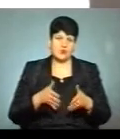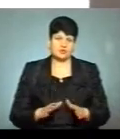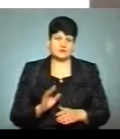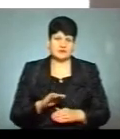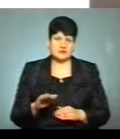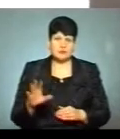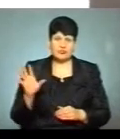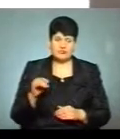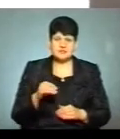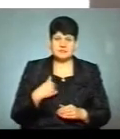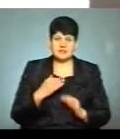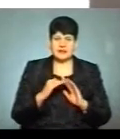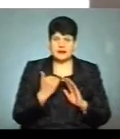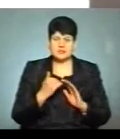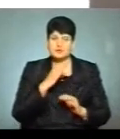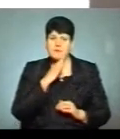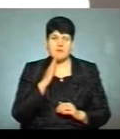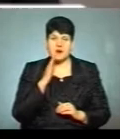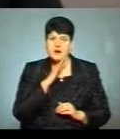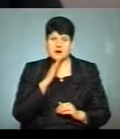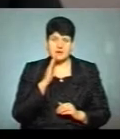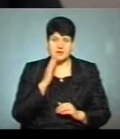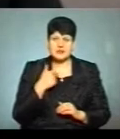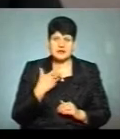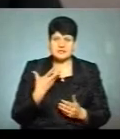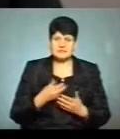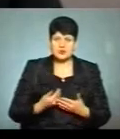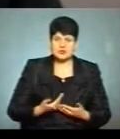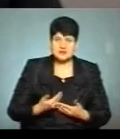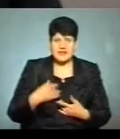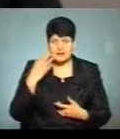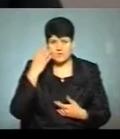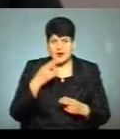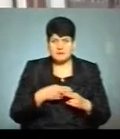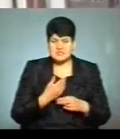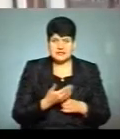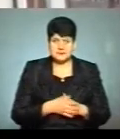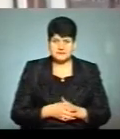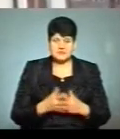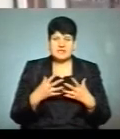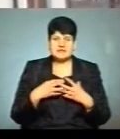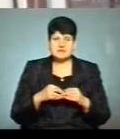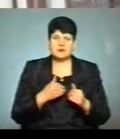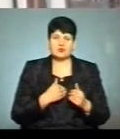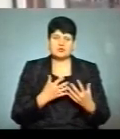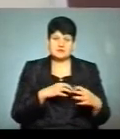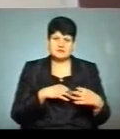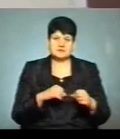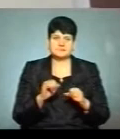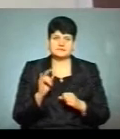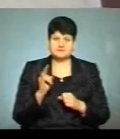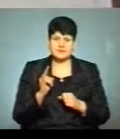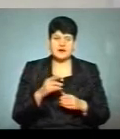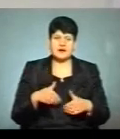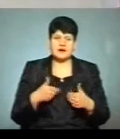Бо всі дітки мене кличуть мамою, і я вже свого життя не уявляю без них. Сім'ям, які хочуть усиновити дитину, сестра